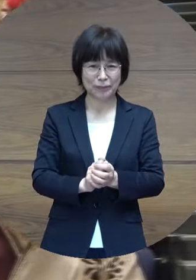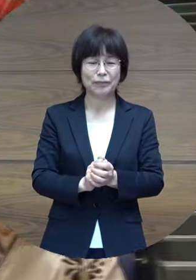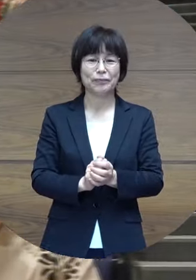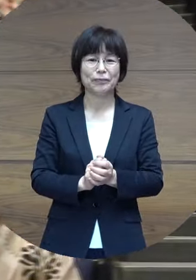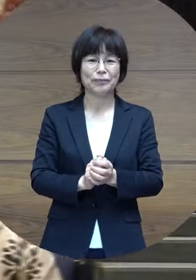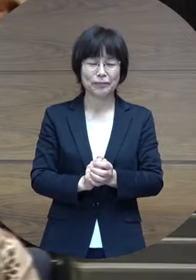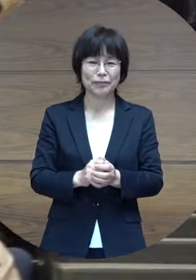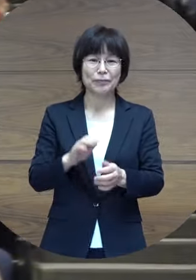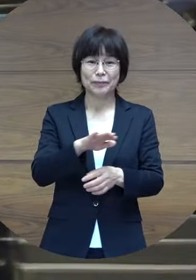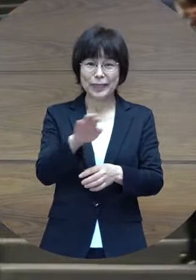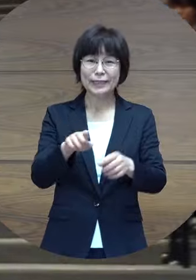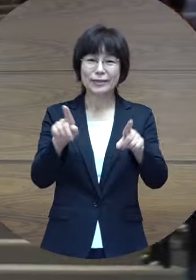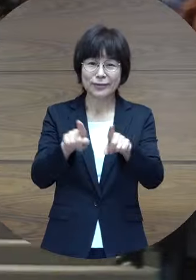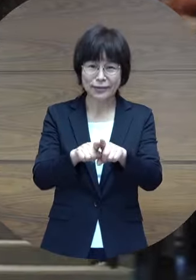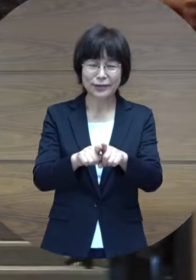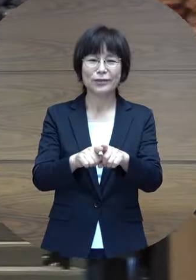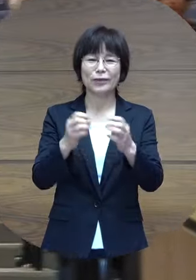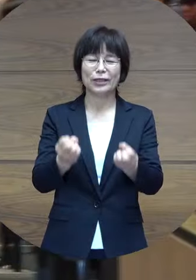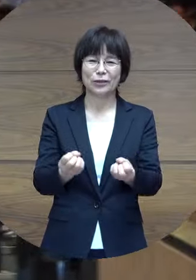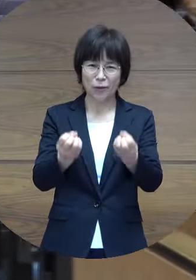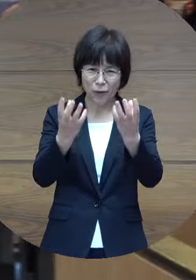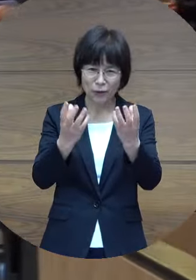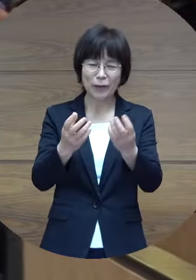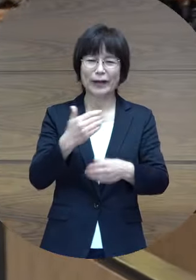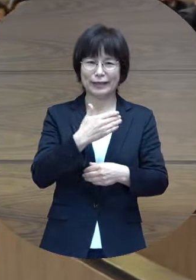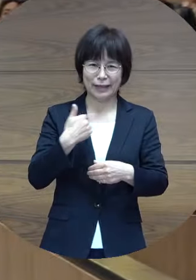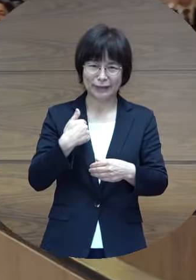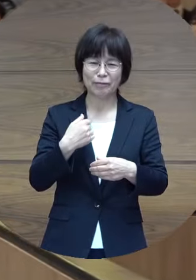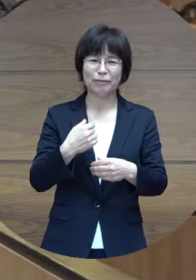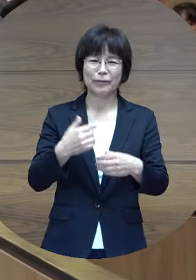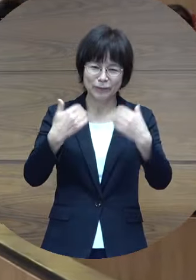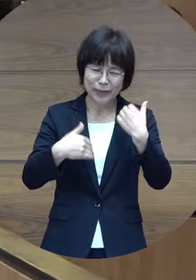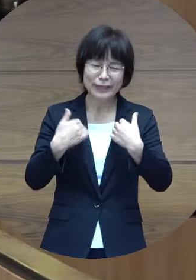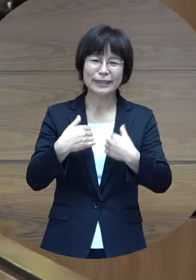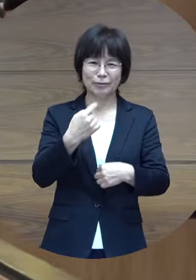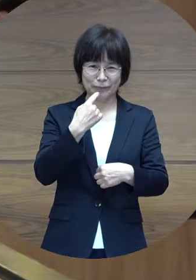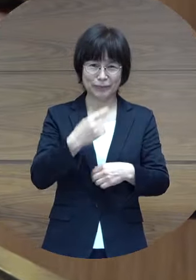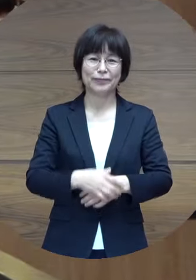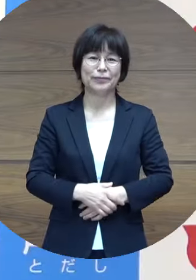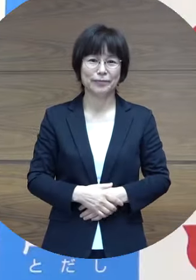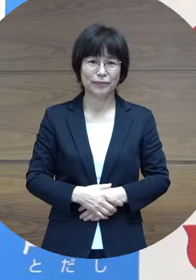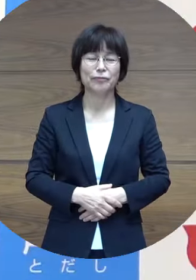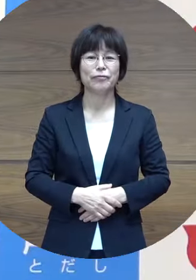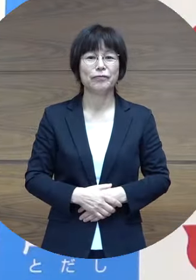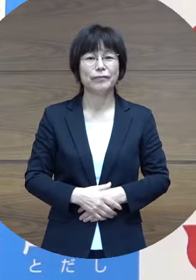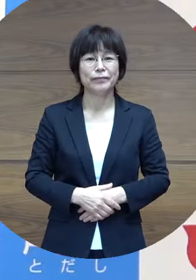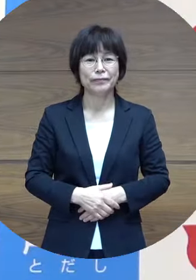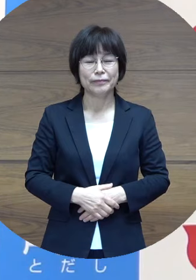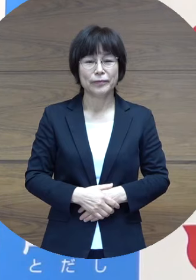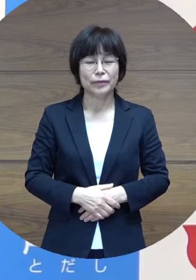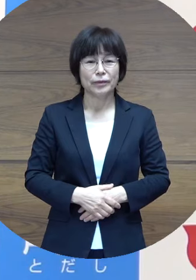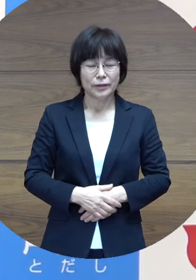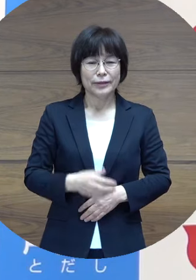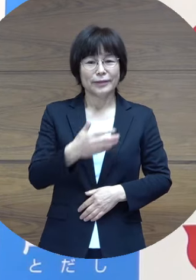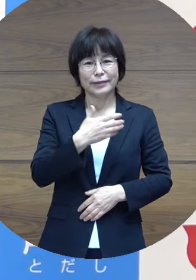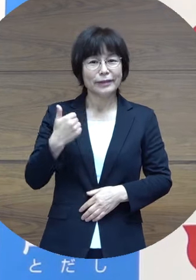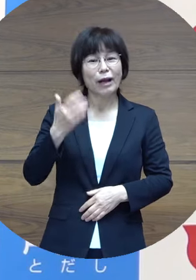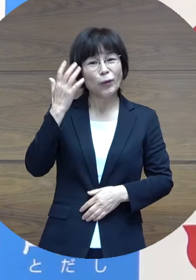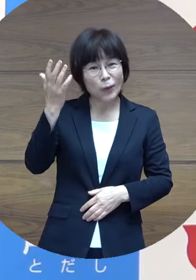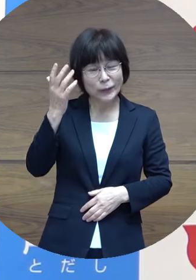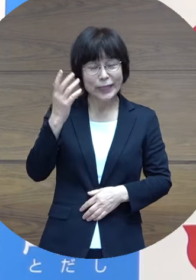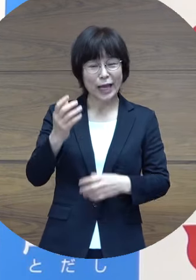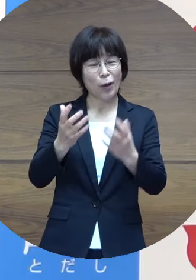皆さんと共にお祝いできたことを大変嬉しく思います。無限大の可能性を秘め